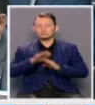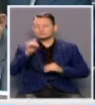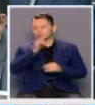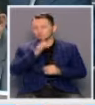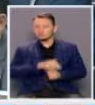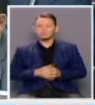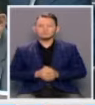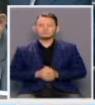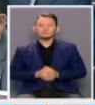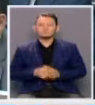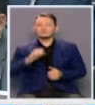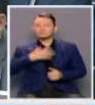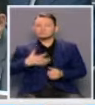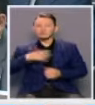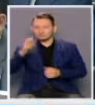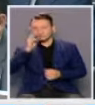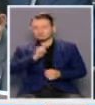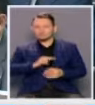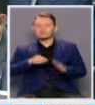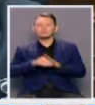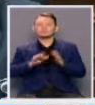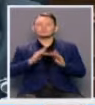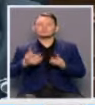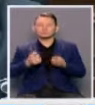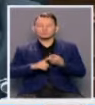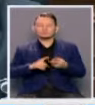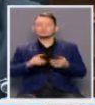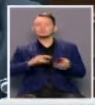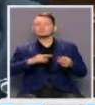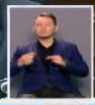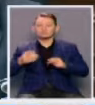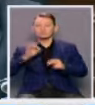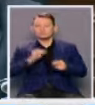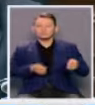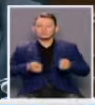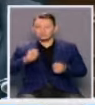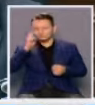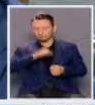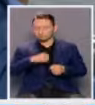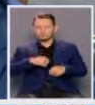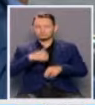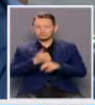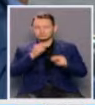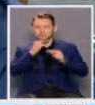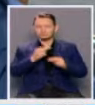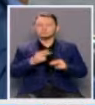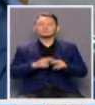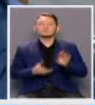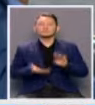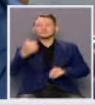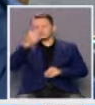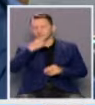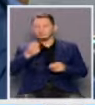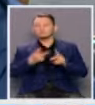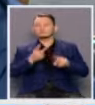отырмыз. Әлеуметтік маңызды қызметтерді электронды форматқа көшіруде жергілікті атқарушы органның басты назарында. Өткен жылдың екінші